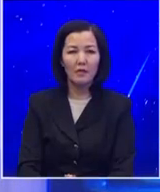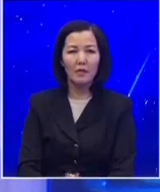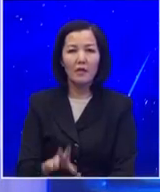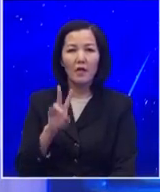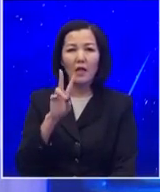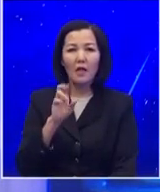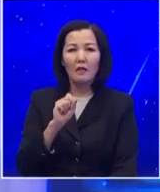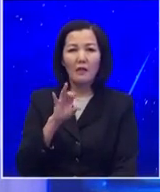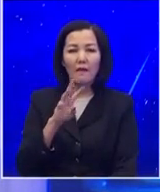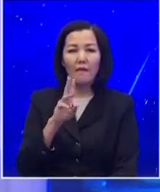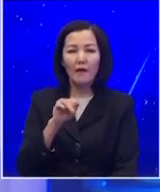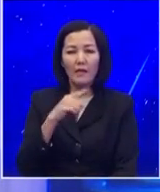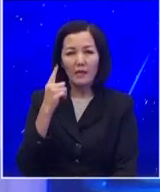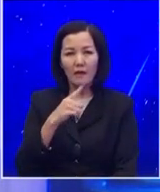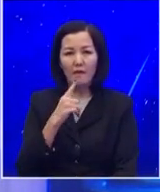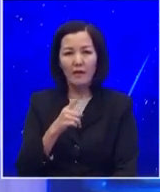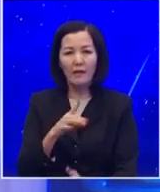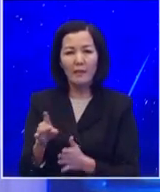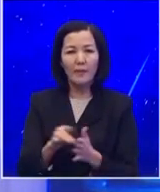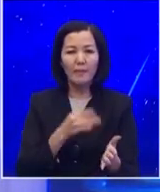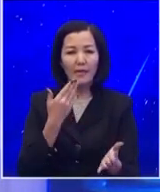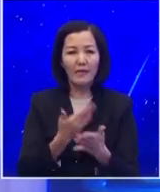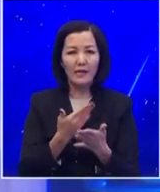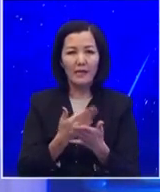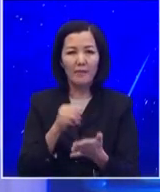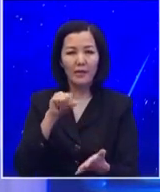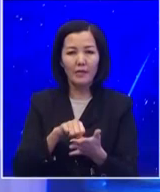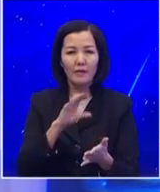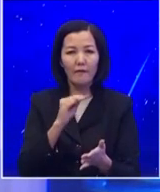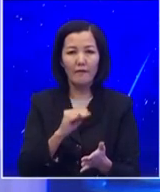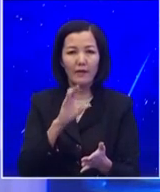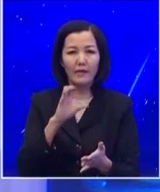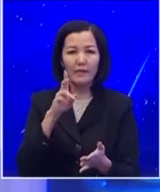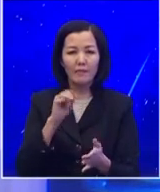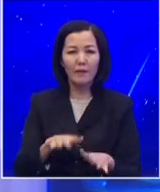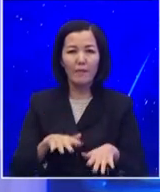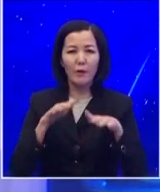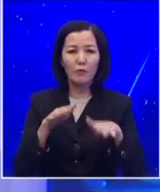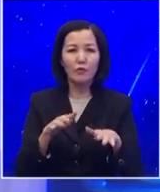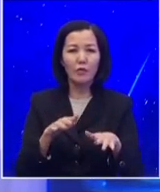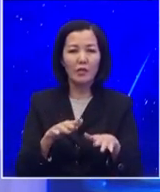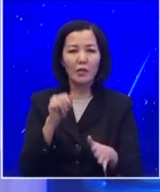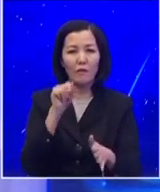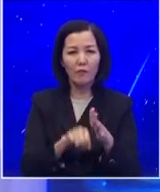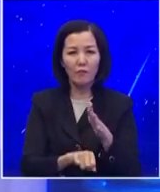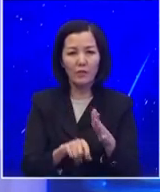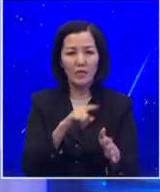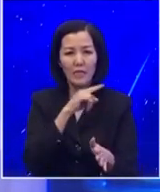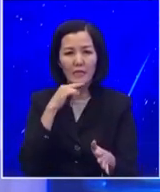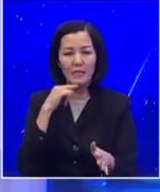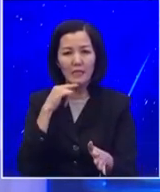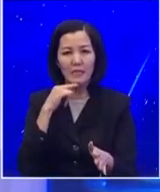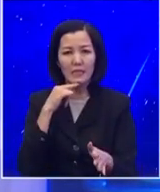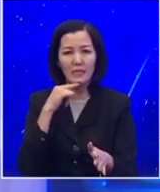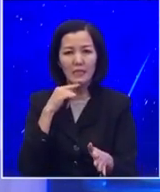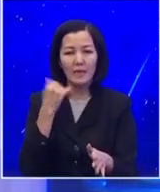Алексей Навальный утверждает, что добыл прямые доказательства причастности ФСБ к покушению на его убийство. Российский